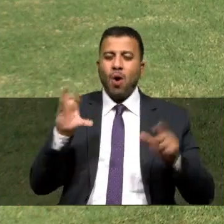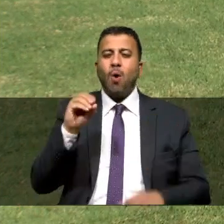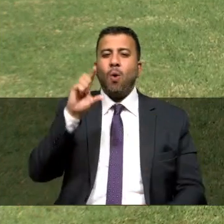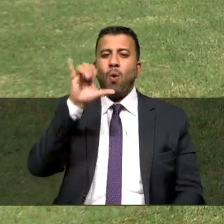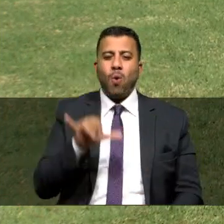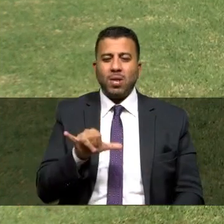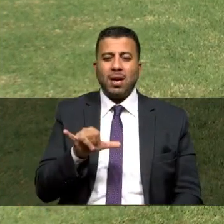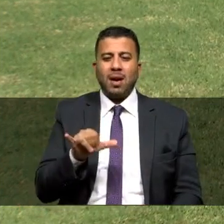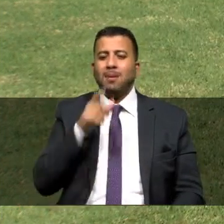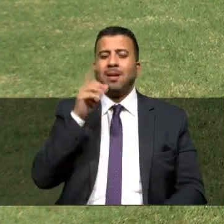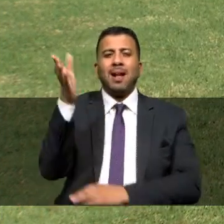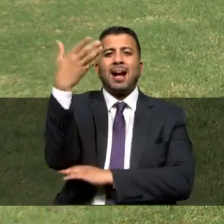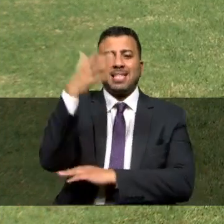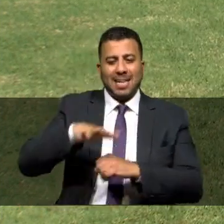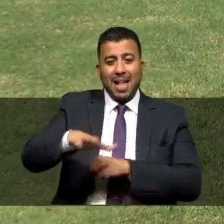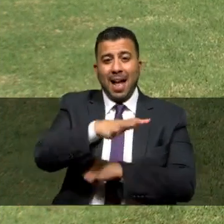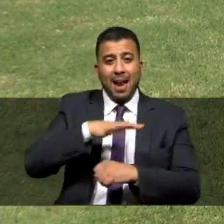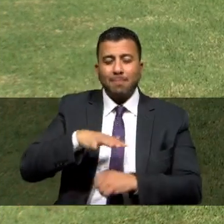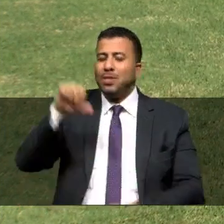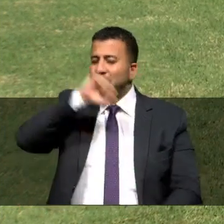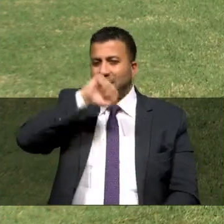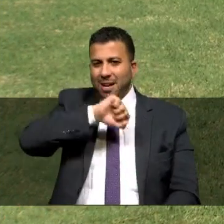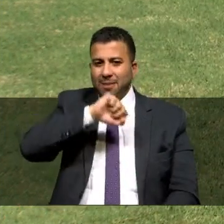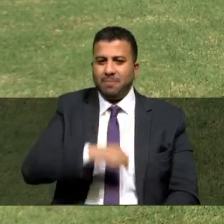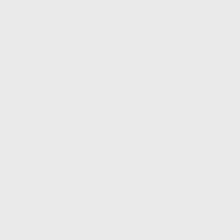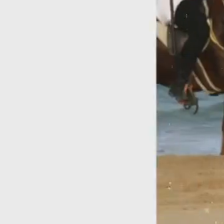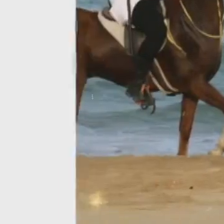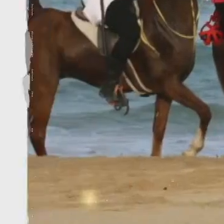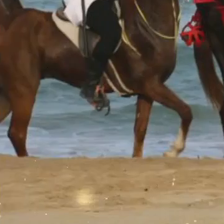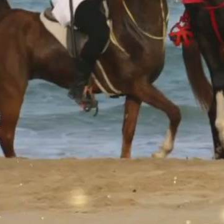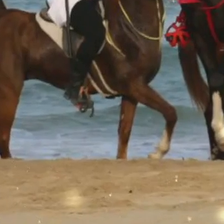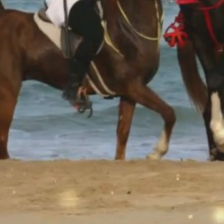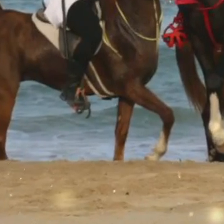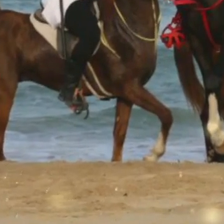الدار هدى السالم من جزيرة العلم بإمارة الشارقة.